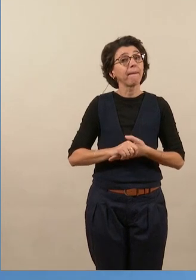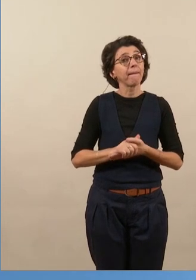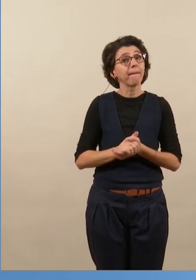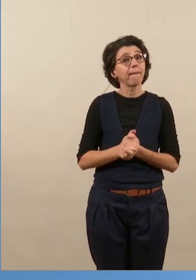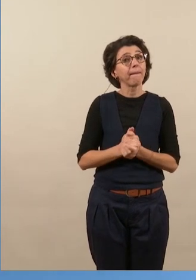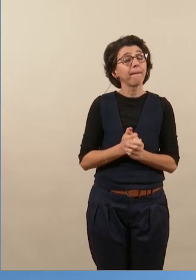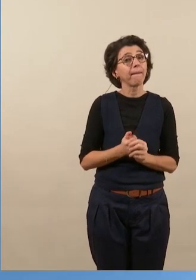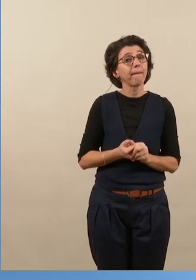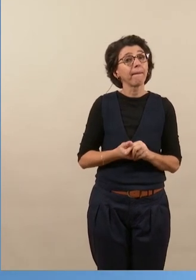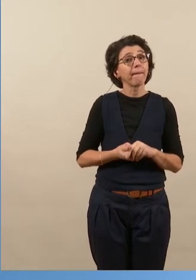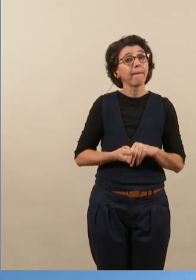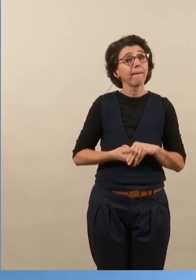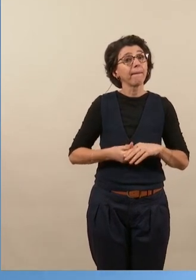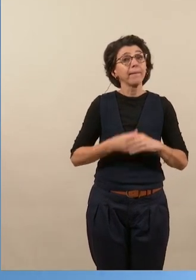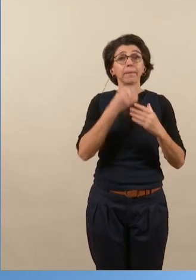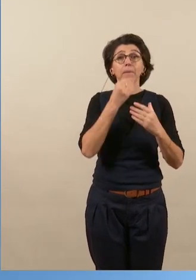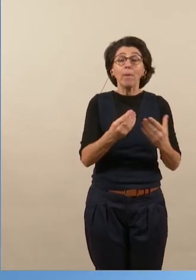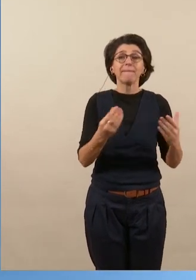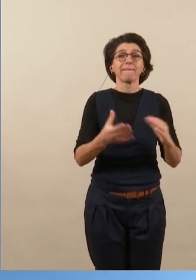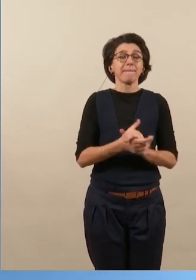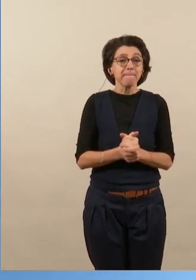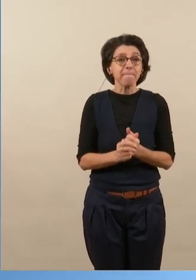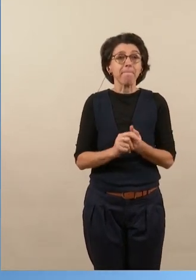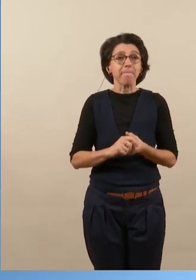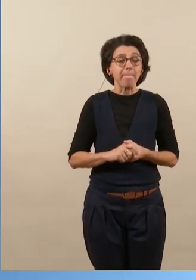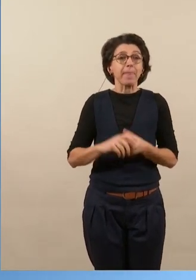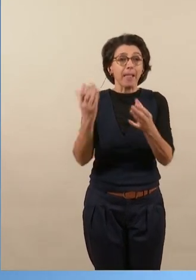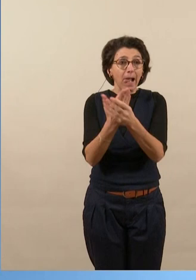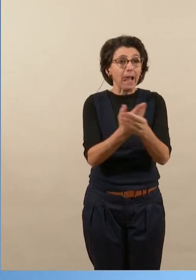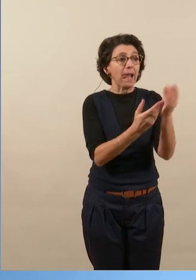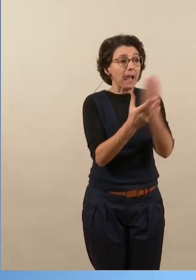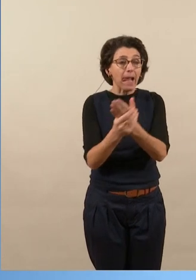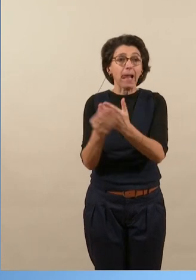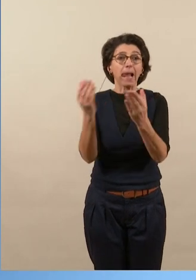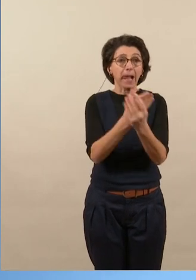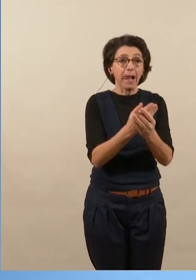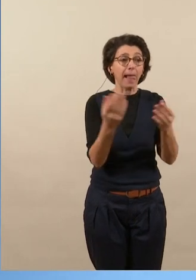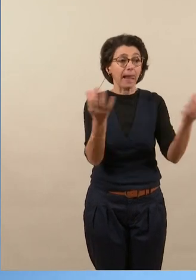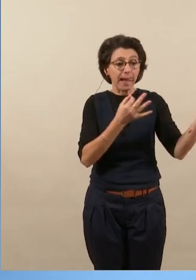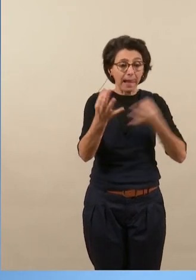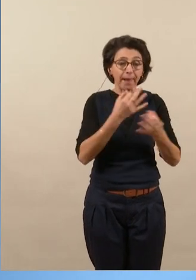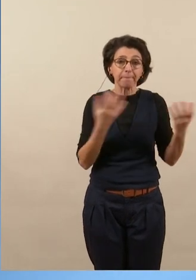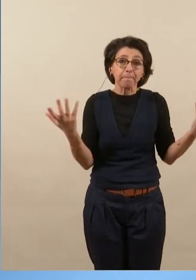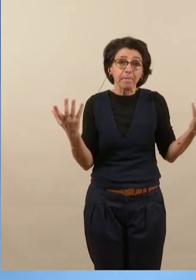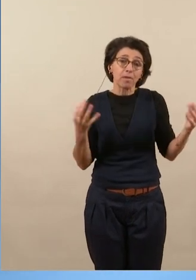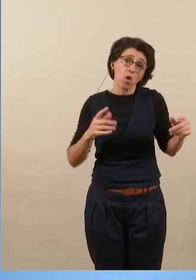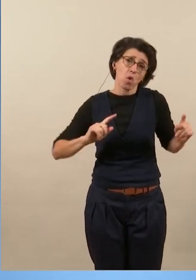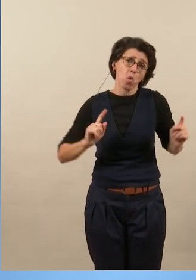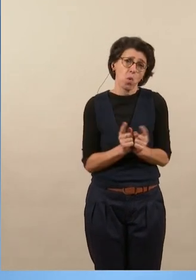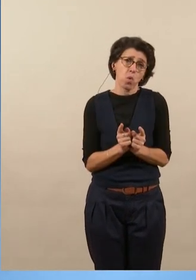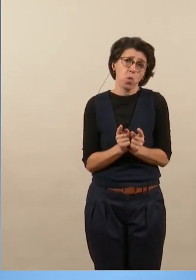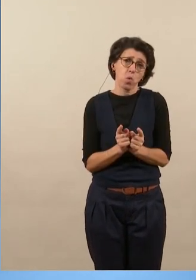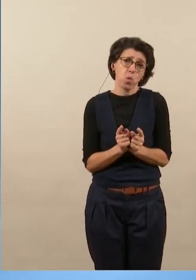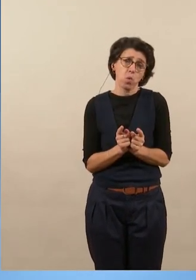l'Adjoint bien euh beaucoup de de points mais pe peu de temps donc je vais je vais aller